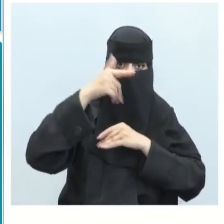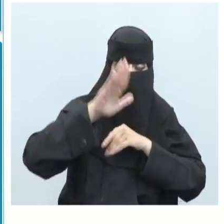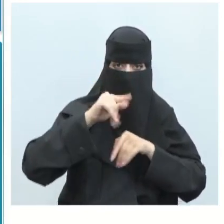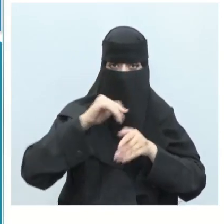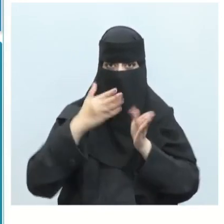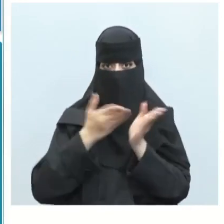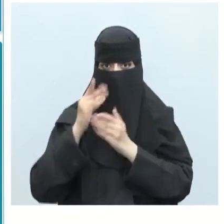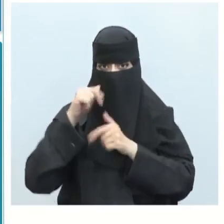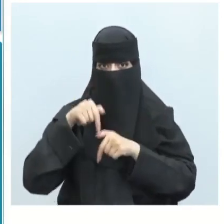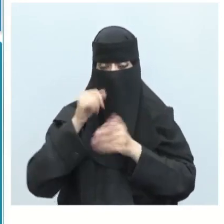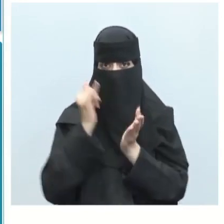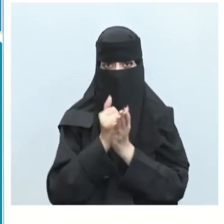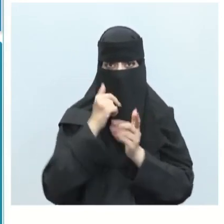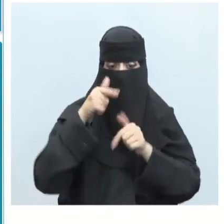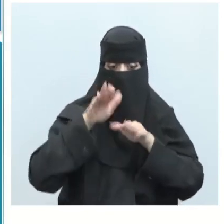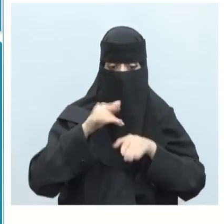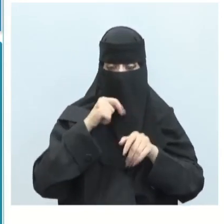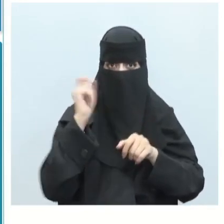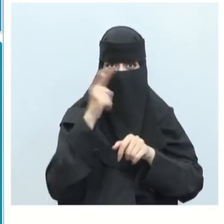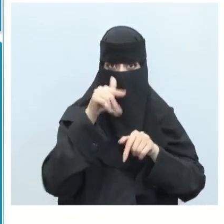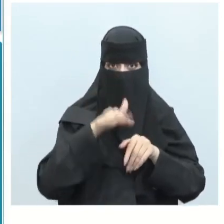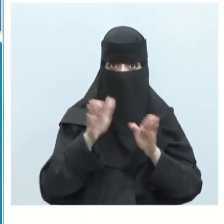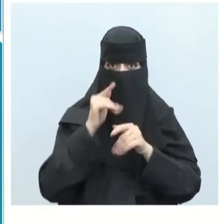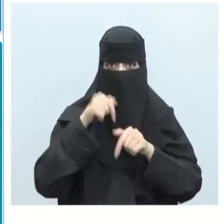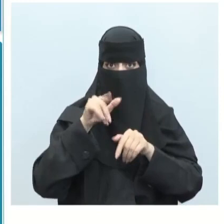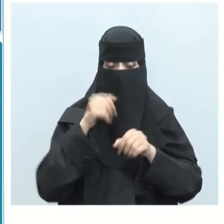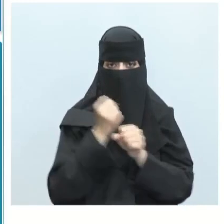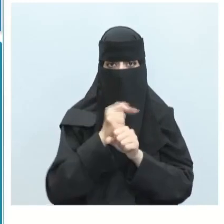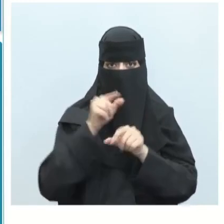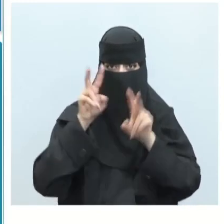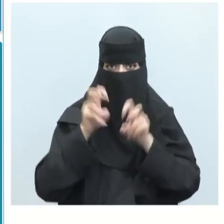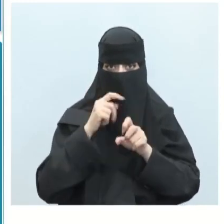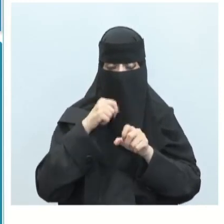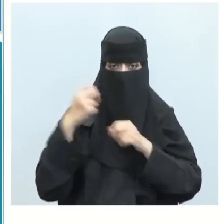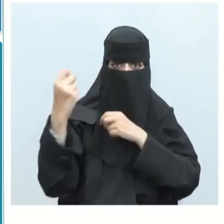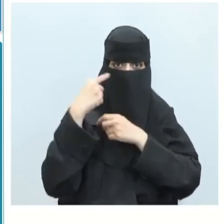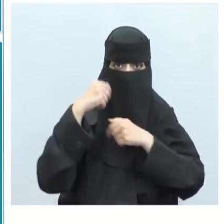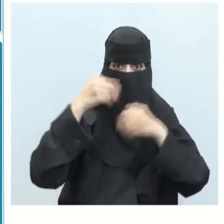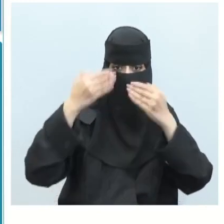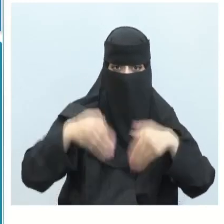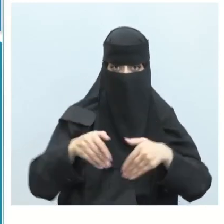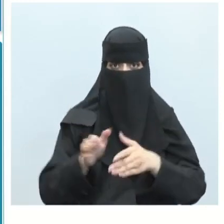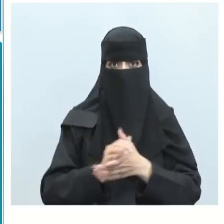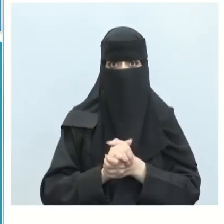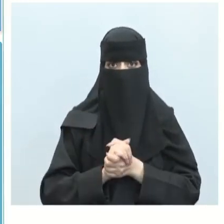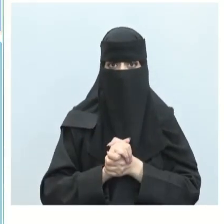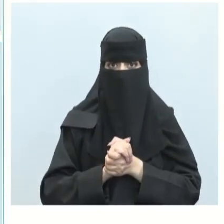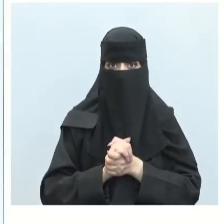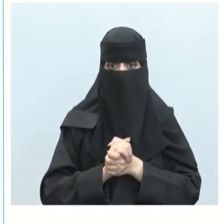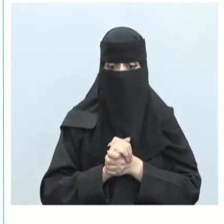يسمح لمسؤولي الشبكه بالاستجابه السريعه والعمل على ايقاف الهجوم او الحد من تاثيره